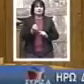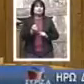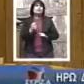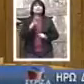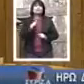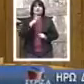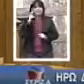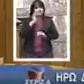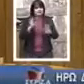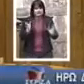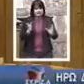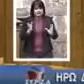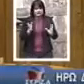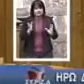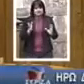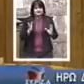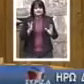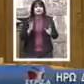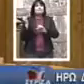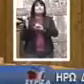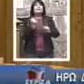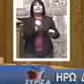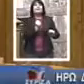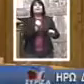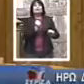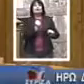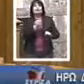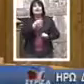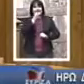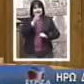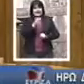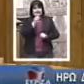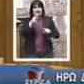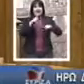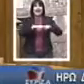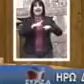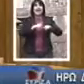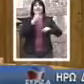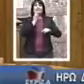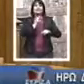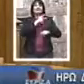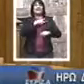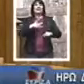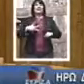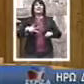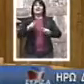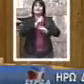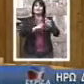είχαν καταλάβει τι ακριβώς εννοούσε ο κύριος Παπανδρέου όταν έλεγε ότι θα κάνει την Ελλάδα Δανία του Νότου. Ίσως δεν την